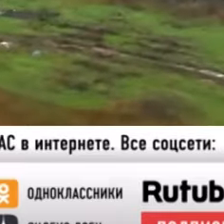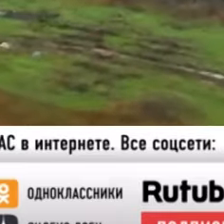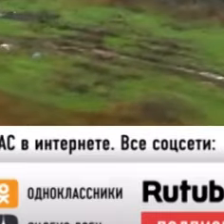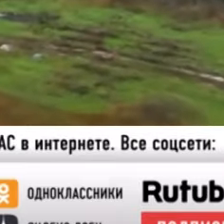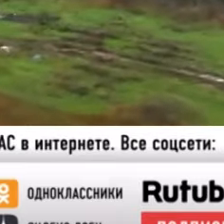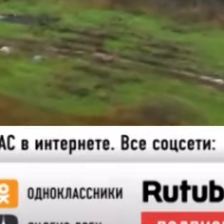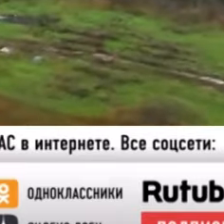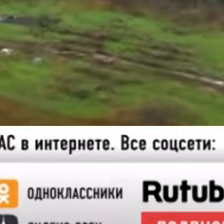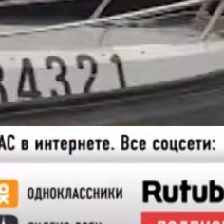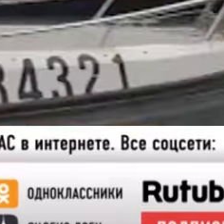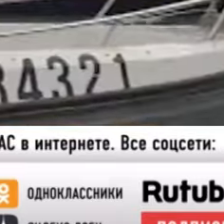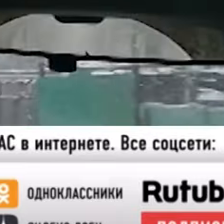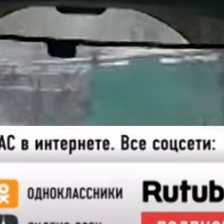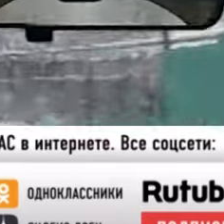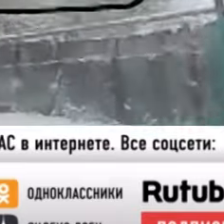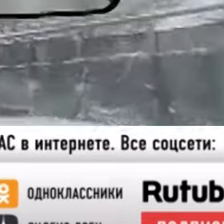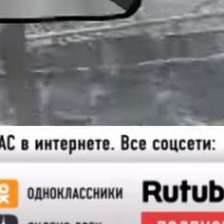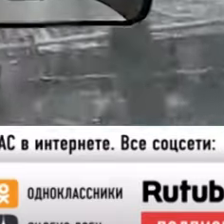Михаилом и Екатериной Башкатовыми.